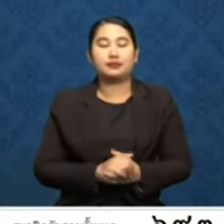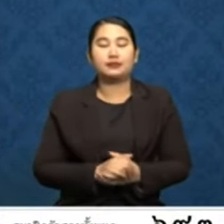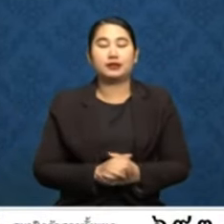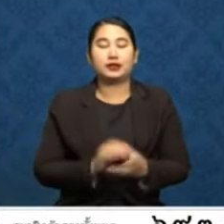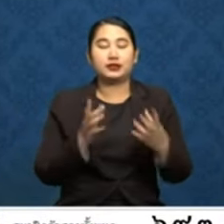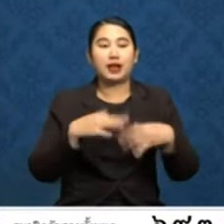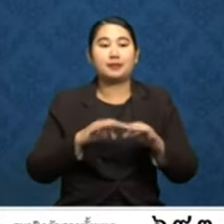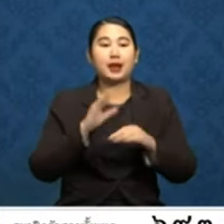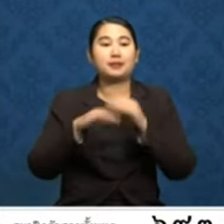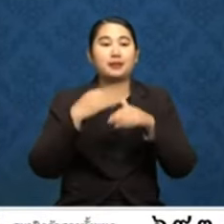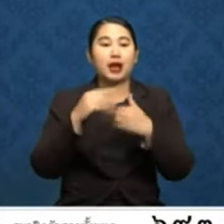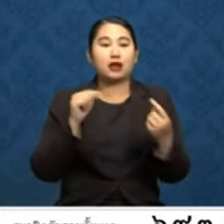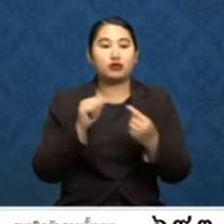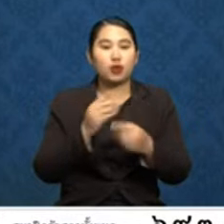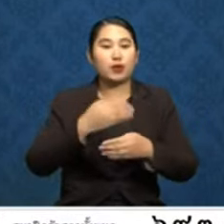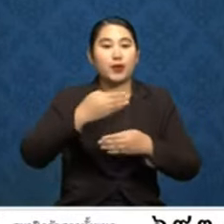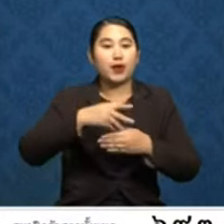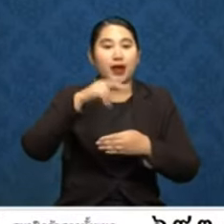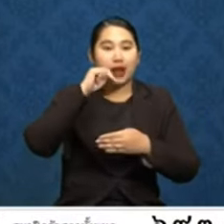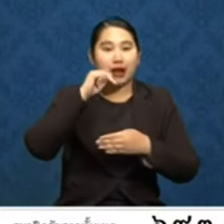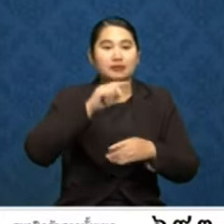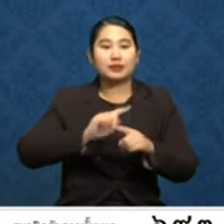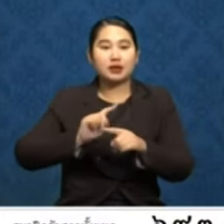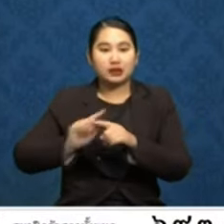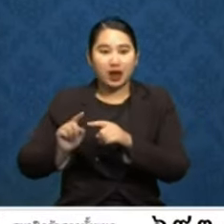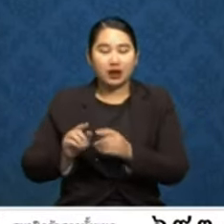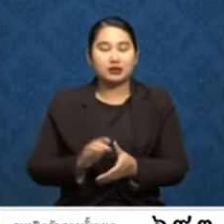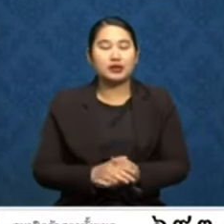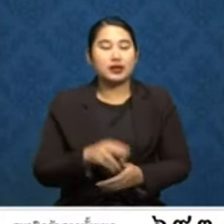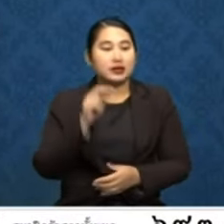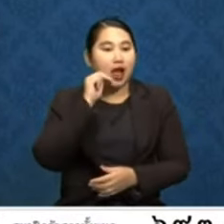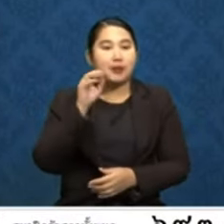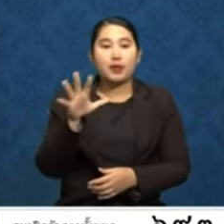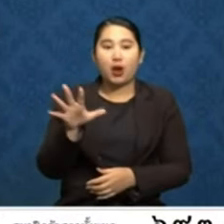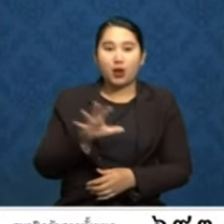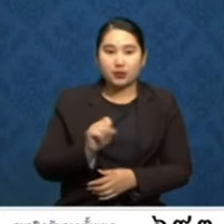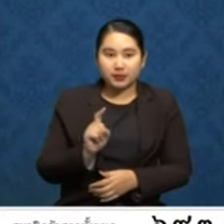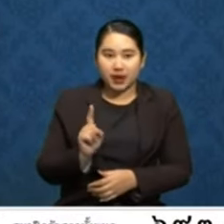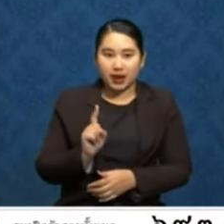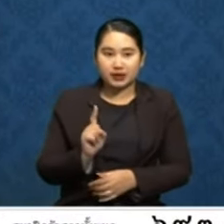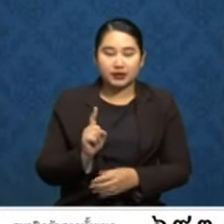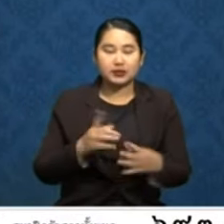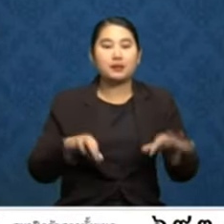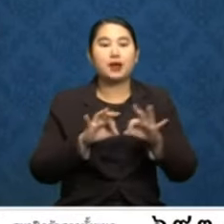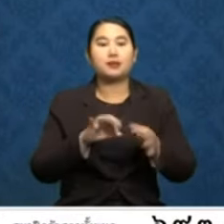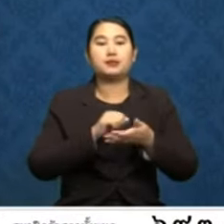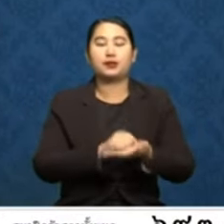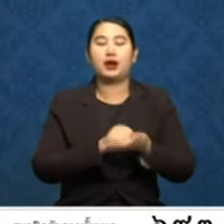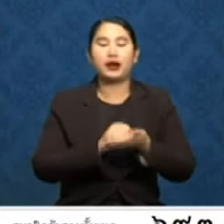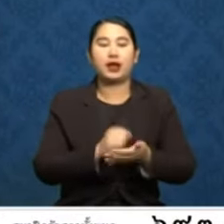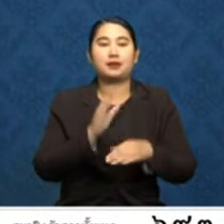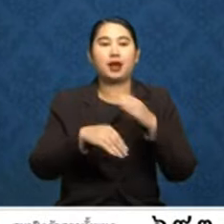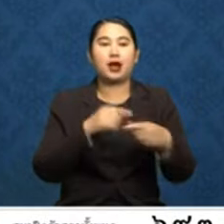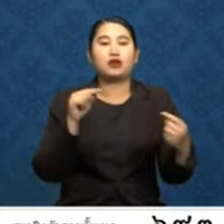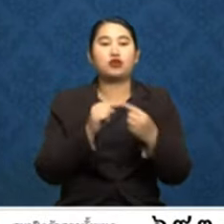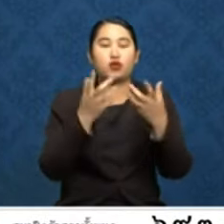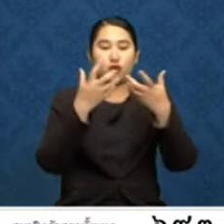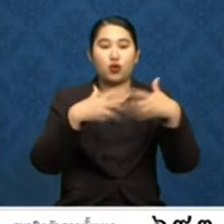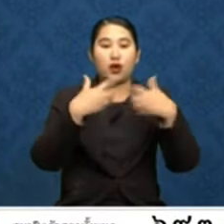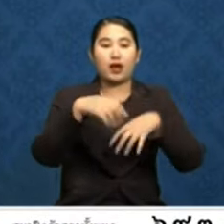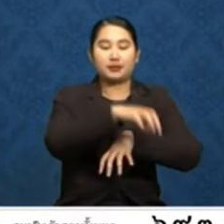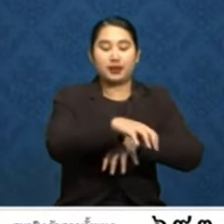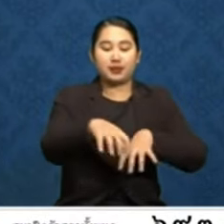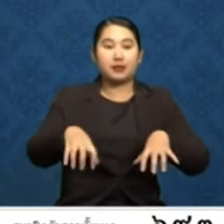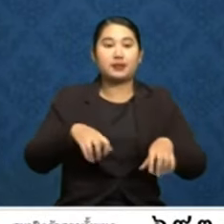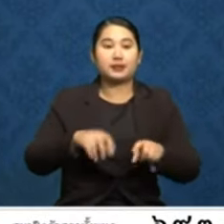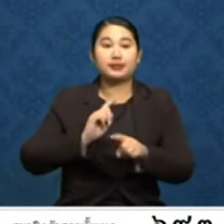การขยายเขตชลประทานพร้อมทั้งเพิ่มแหล่งน้ำเพิ่มรองรับการเติบโตของภาคอุตสาหกรรมน